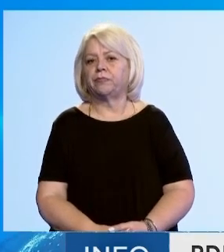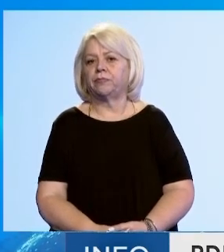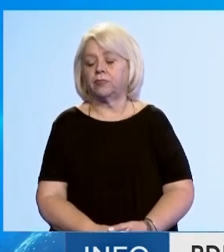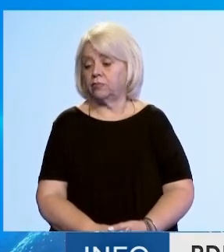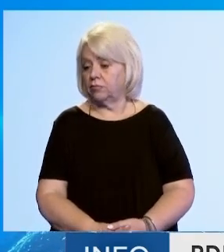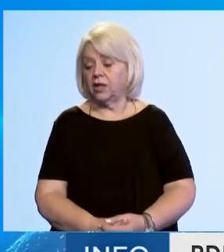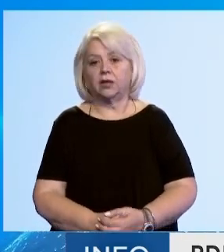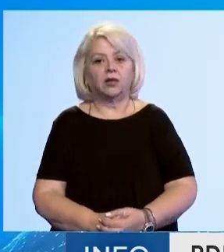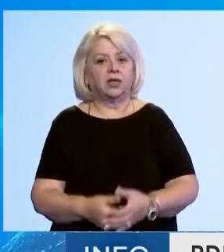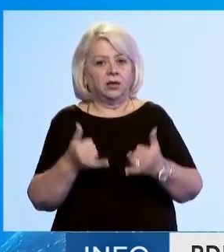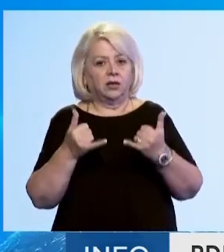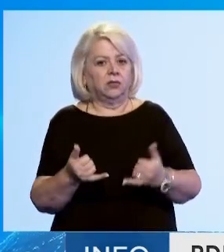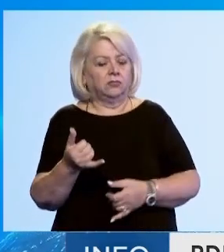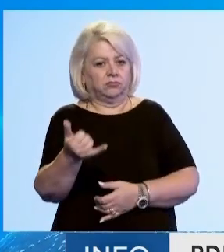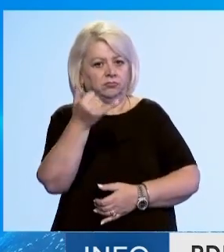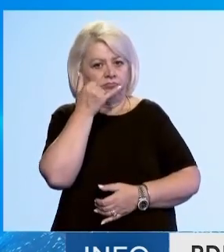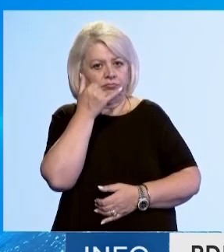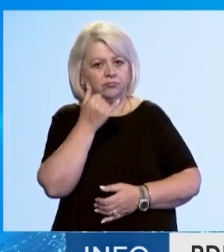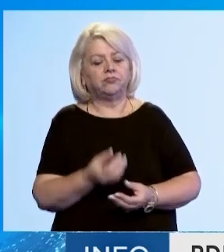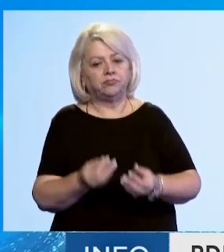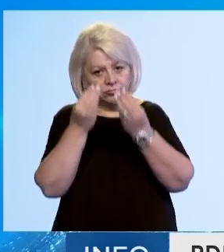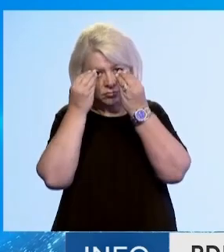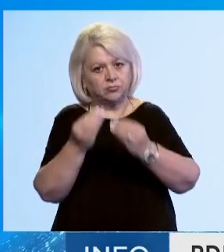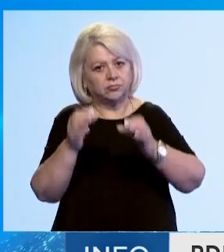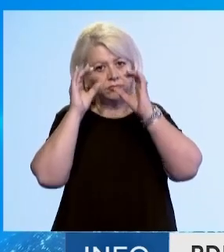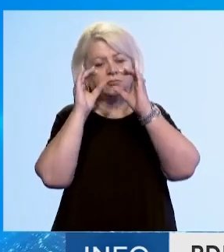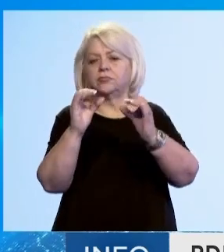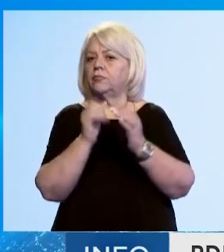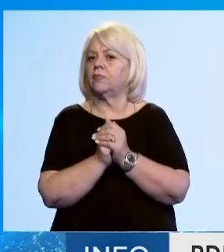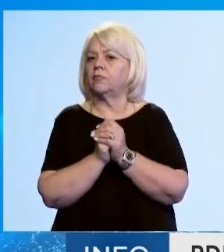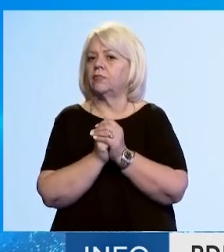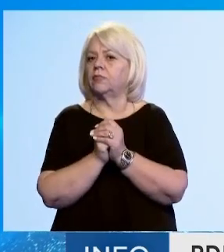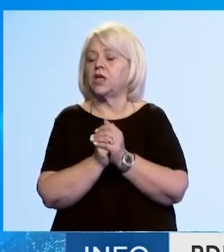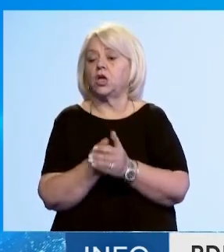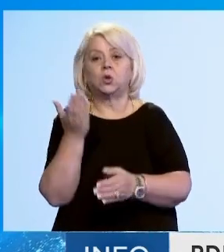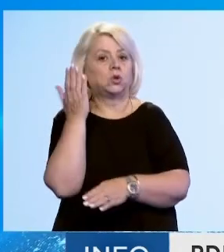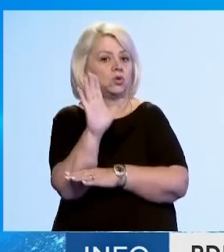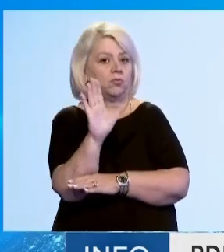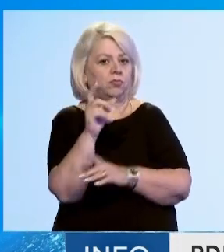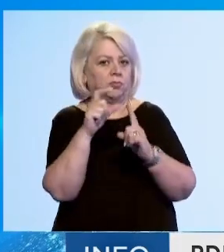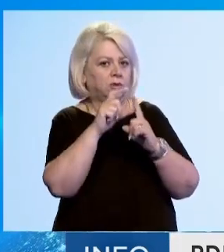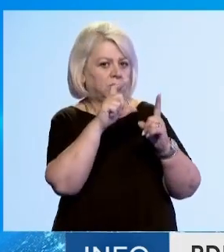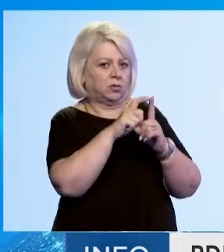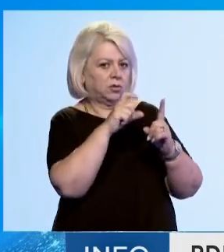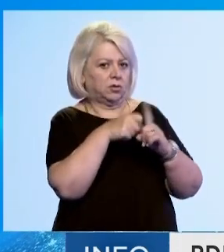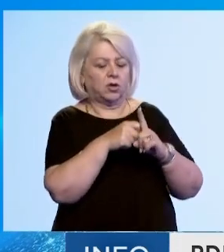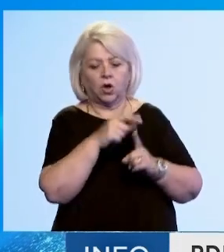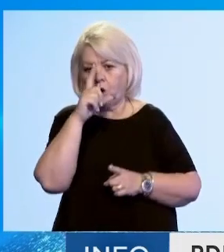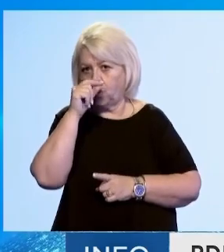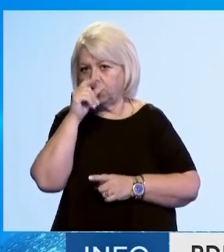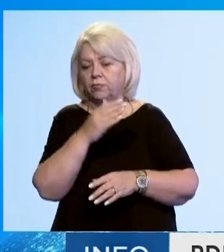Do të lidhemi tani drejt për drejt të nderuar shikues me zyrtarin e PDK-s në komunën